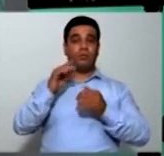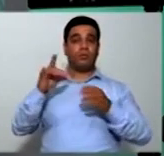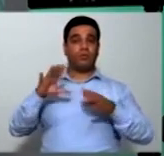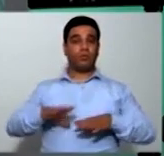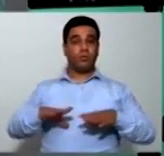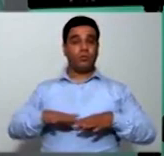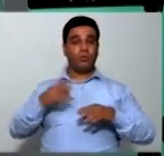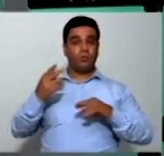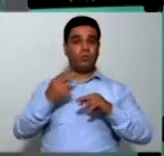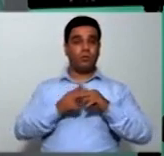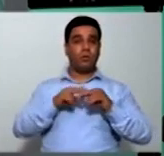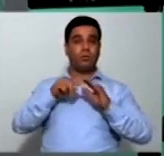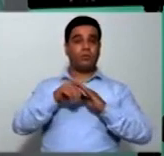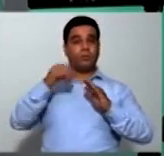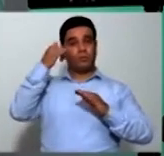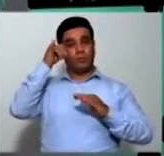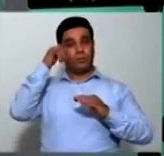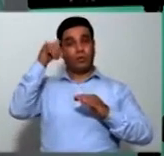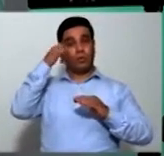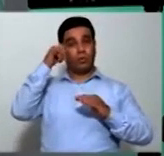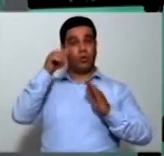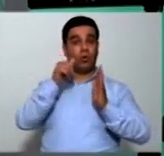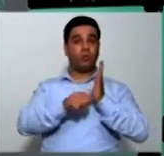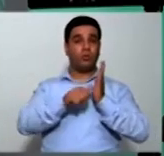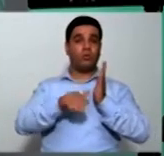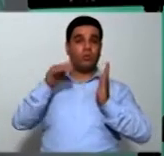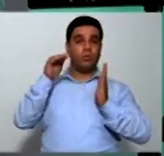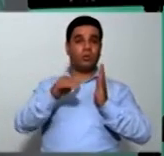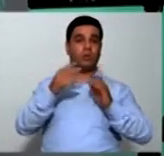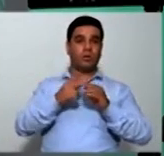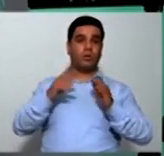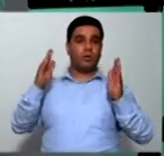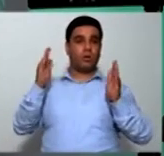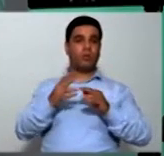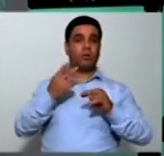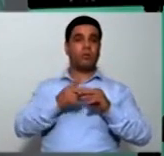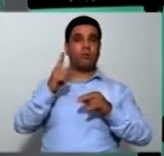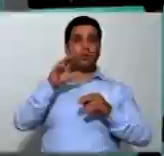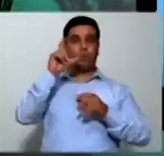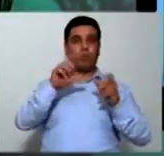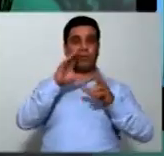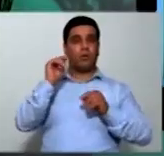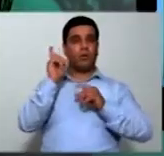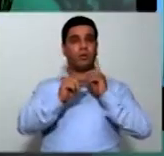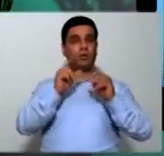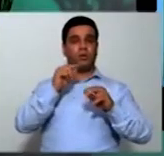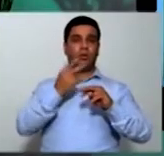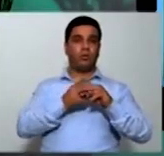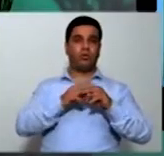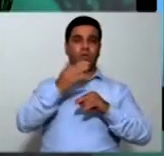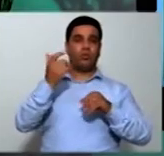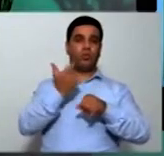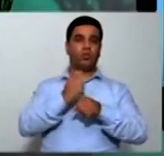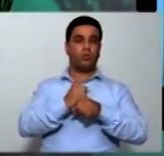miqdori 1930-yilga kelib 60 ming boshdan ziyodga kamayib ketdi. Bu qishloq aholisi uchun juda ham